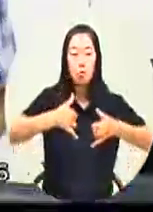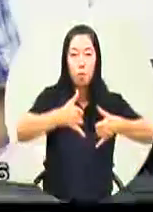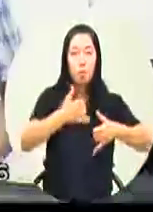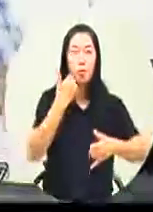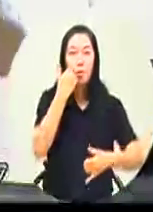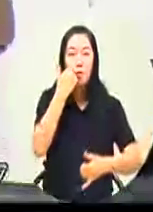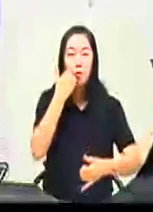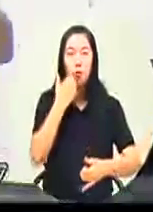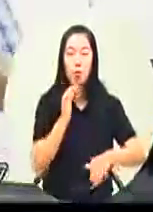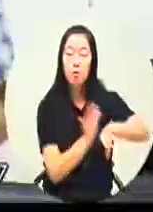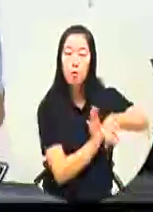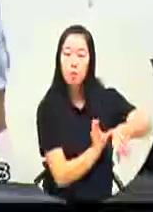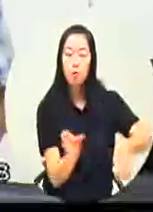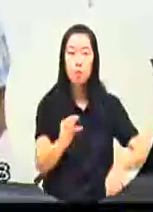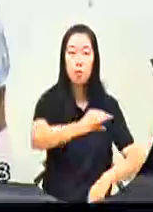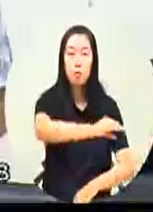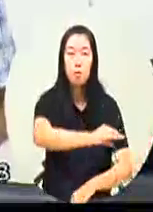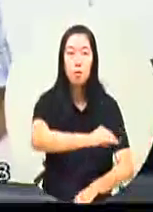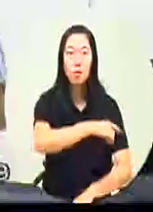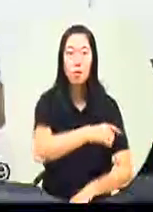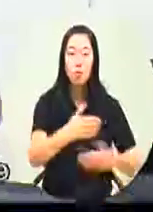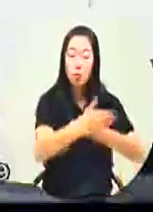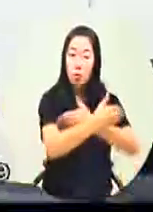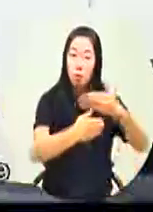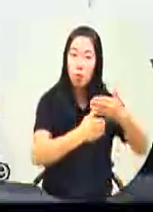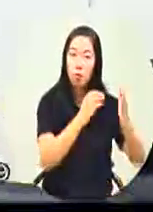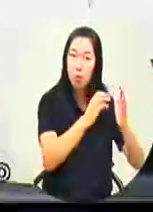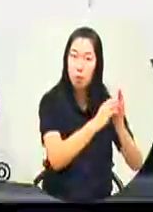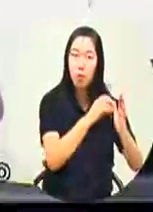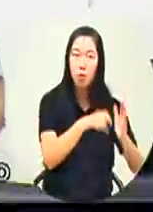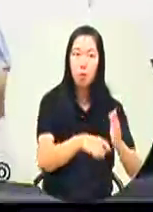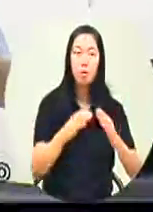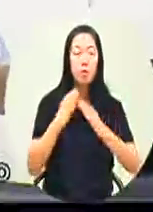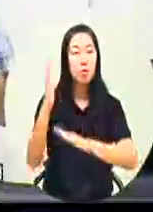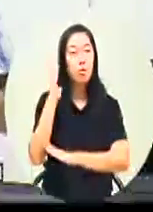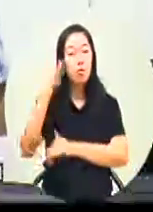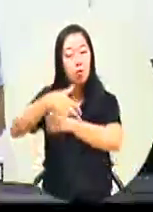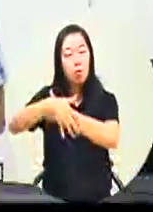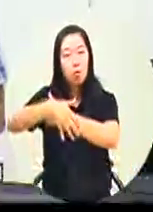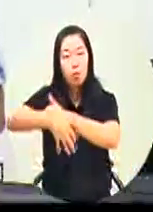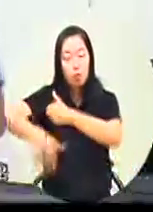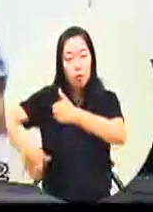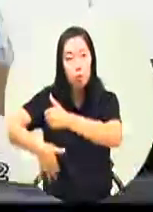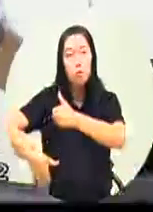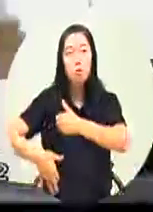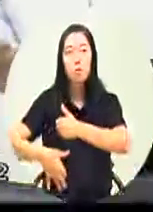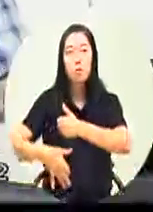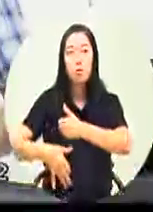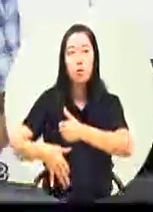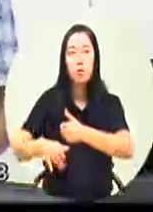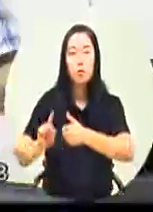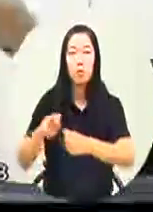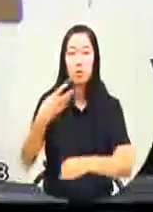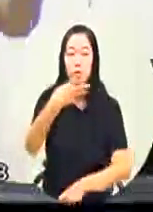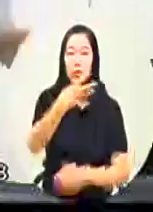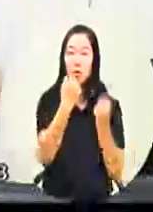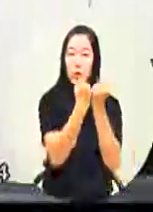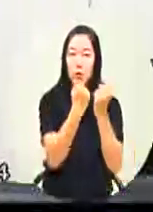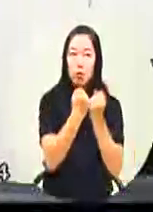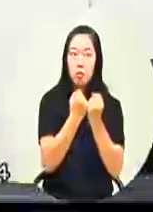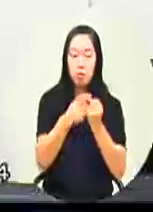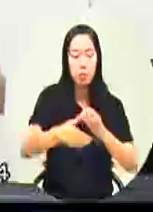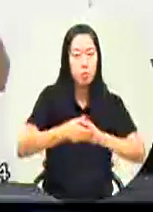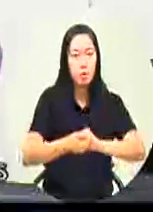你交通局或是你们这个什么其他的这个单位市政府。哦，不是凤山行政中心，叫做市委行政中心，一定左转